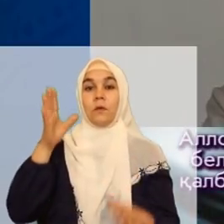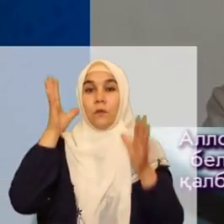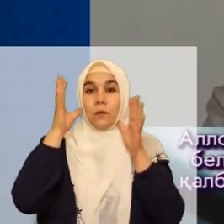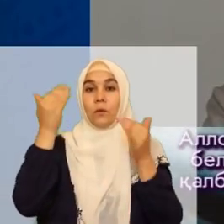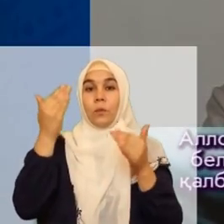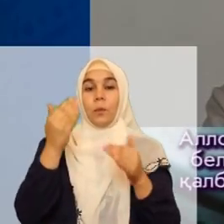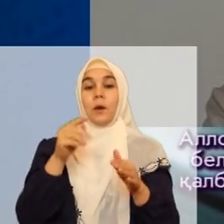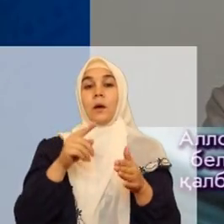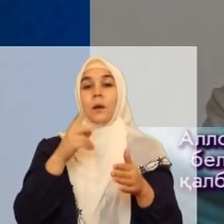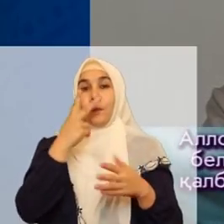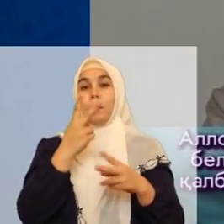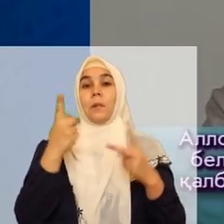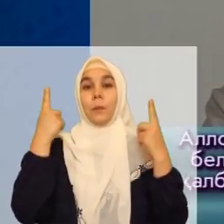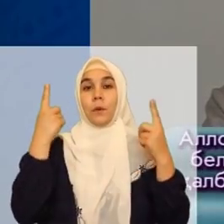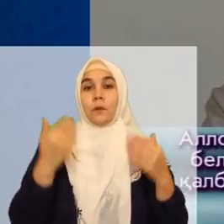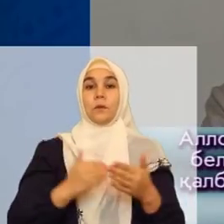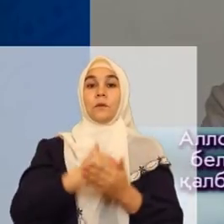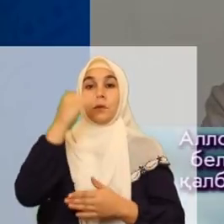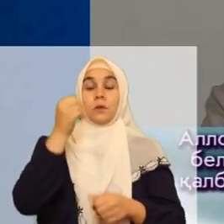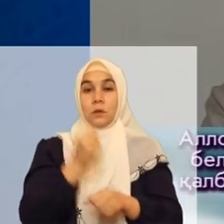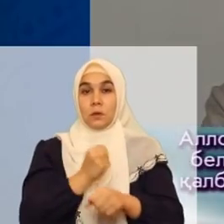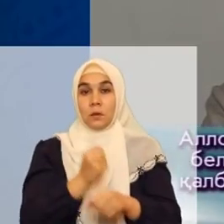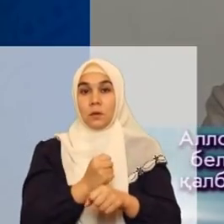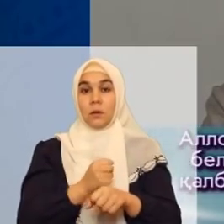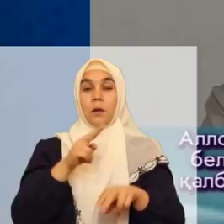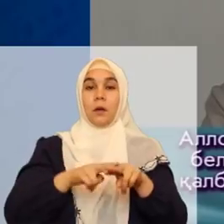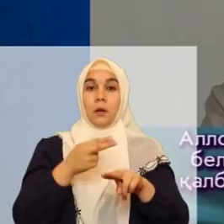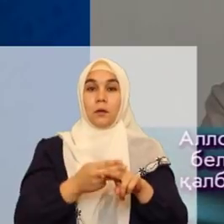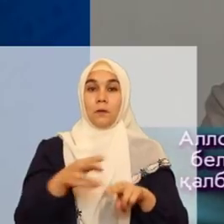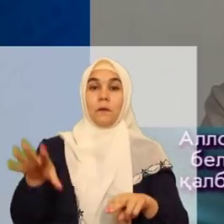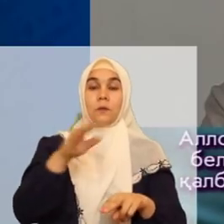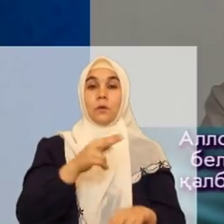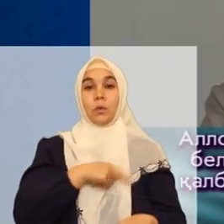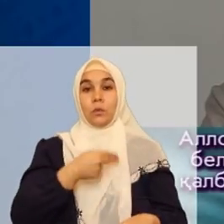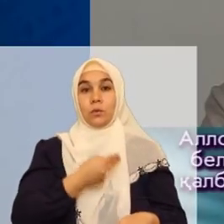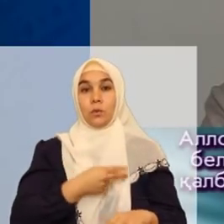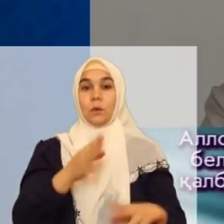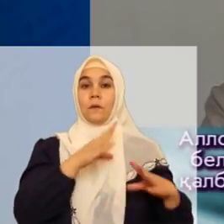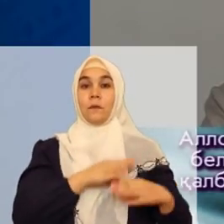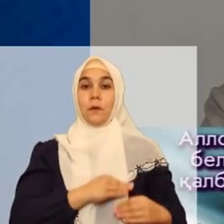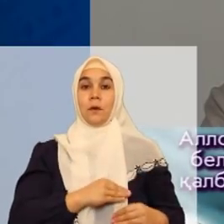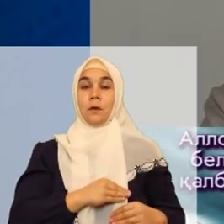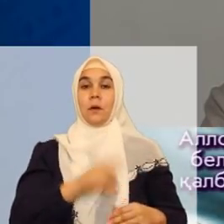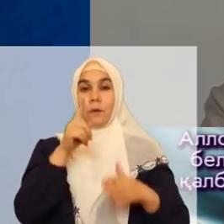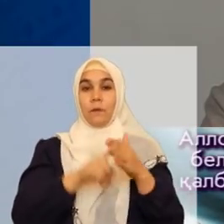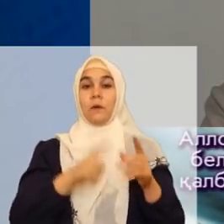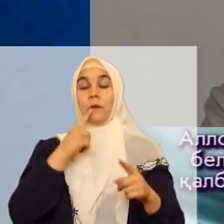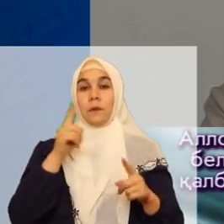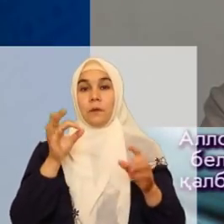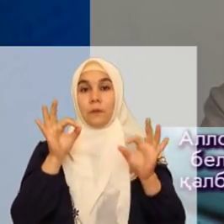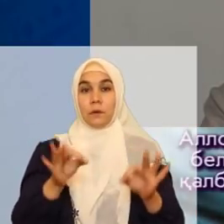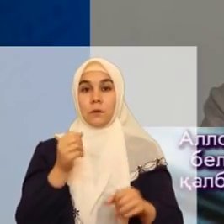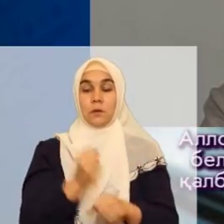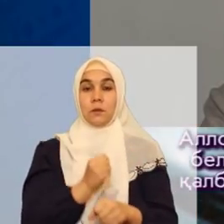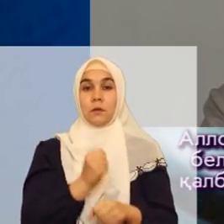dinining belgilarini ulug'lasa, ana shu ish qalblarning taqvosidandir. Bu